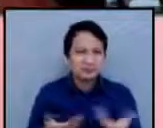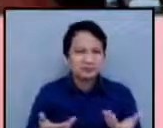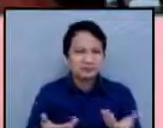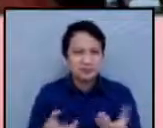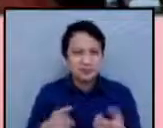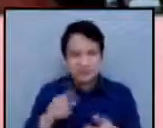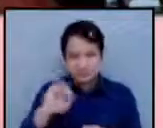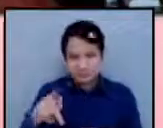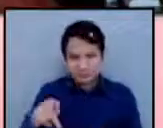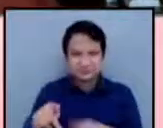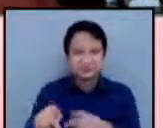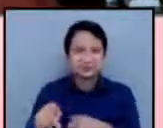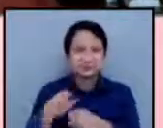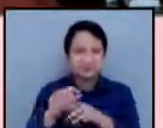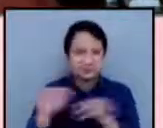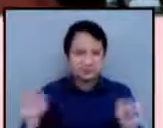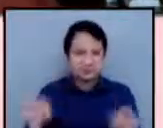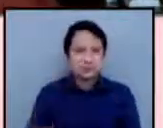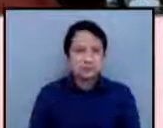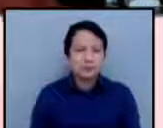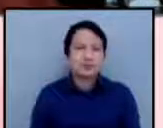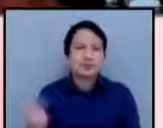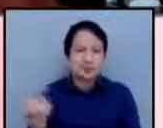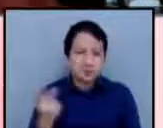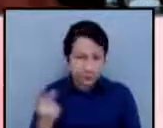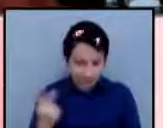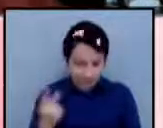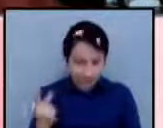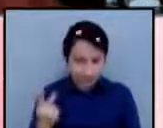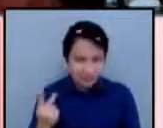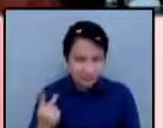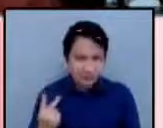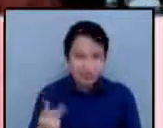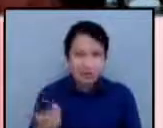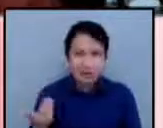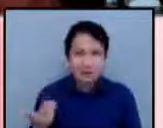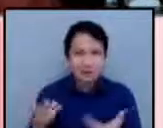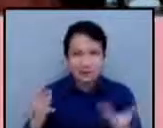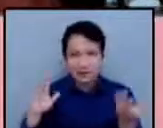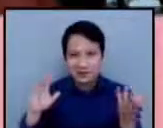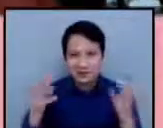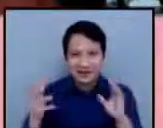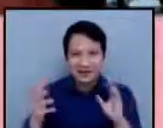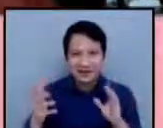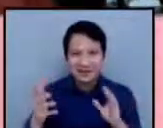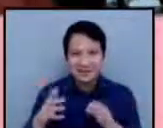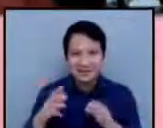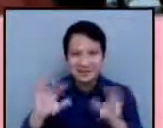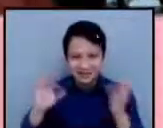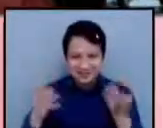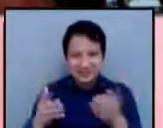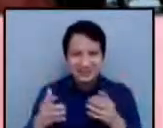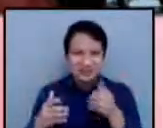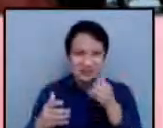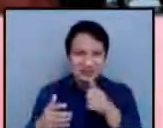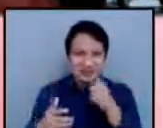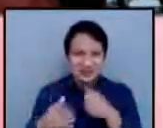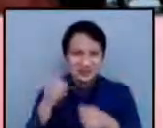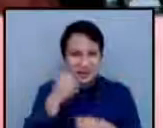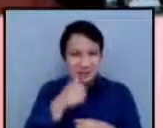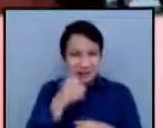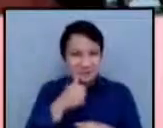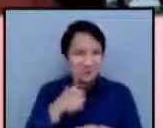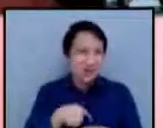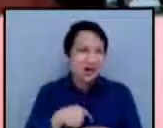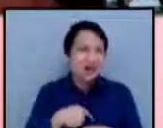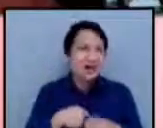namin, halos the same. Tapos, pareho pa kaming, alam yun, kalog, ganon. So, parang feeling ko nga, ako yung female version ni, ano, ni Ninong